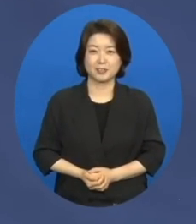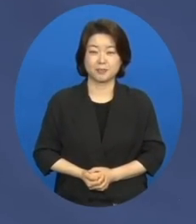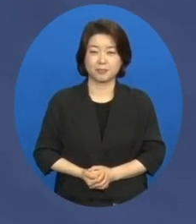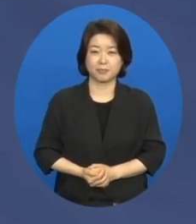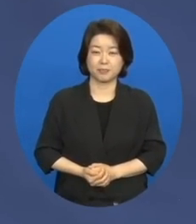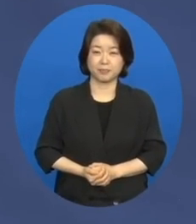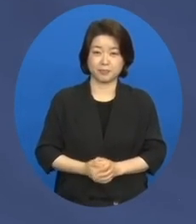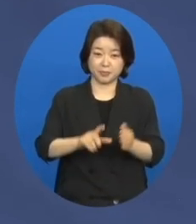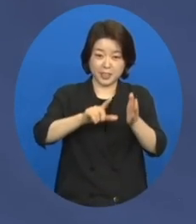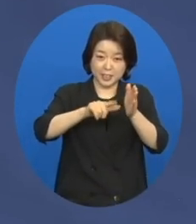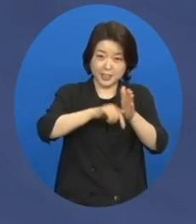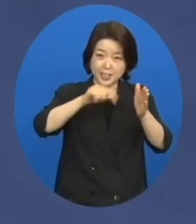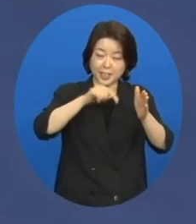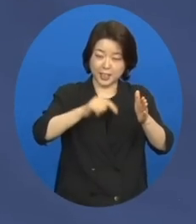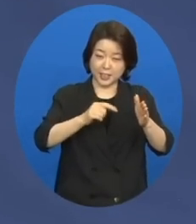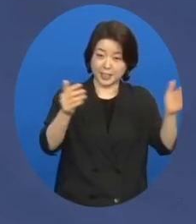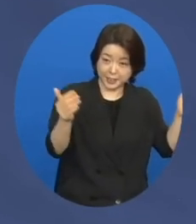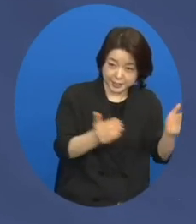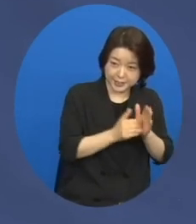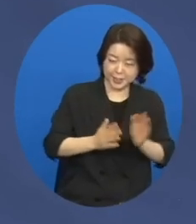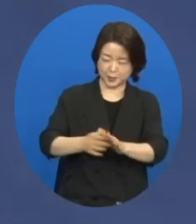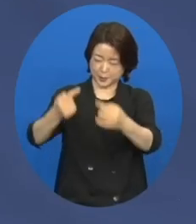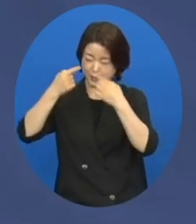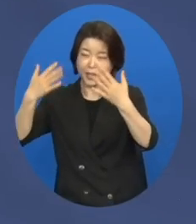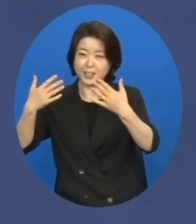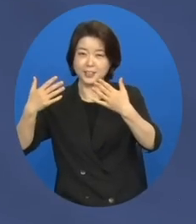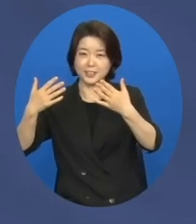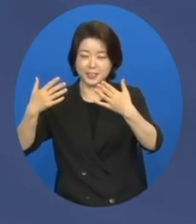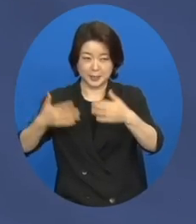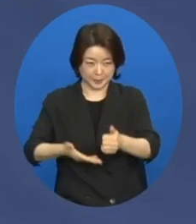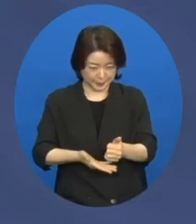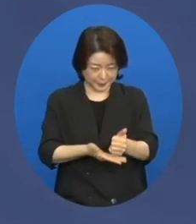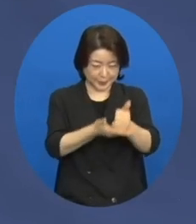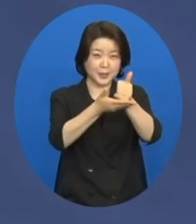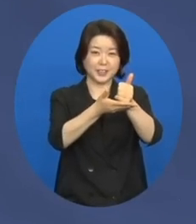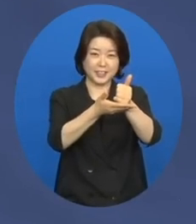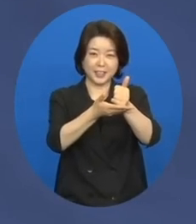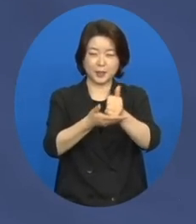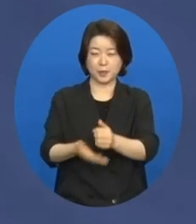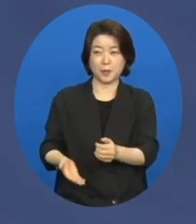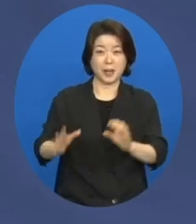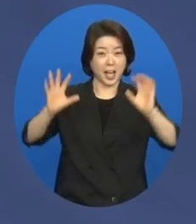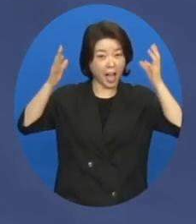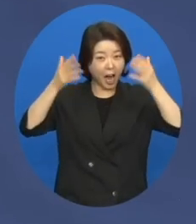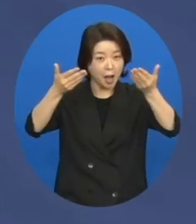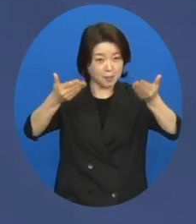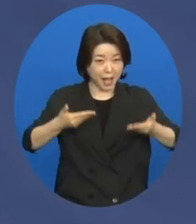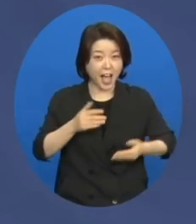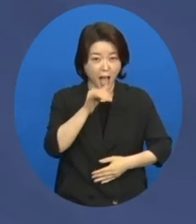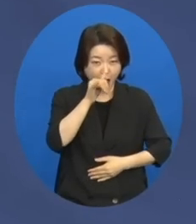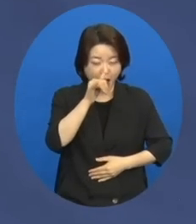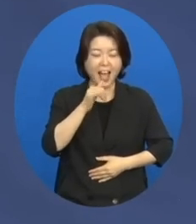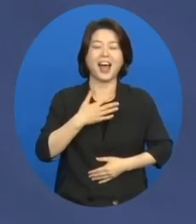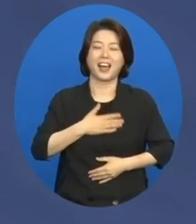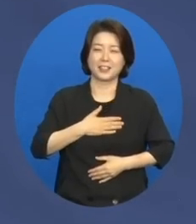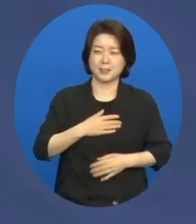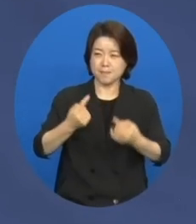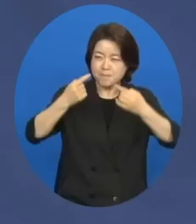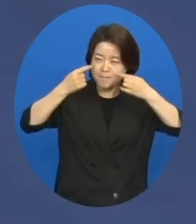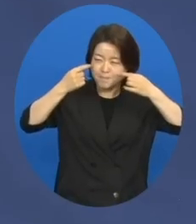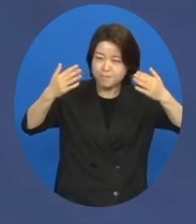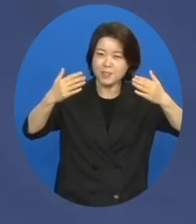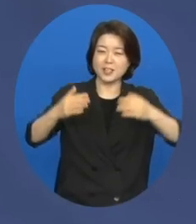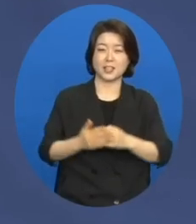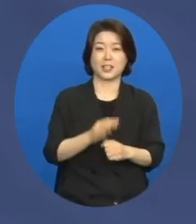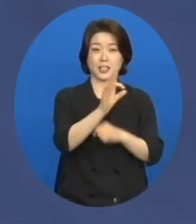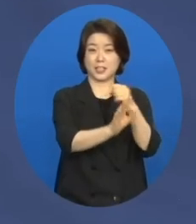시간 안에 끝내면서 확실하게 섬기라고 아마 그렇게 격려의 박수를 해주시는 줄 알고 단단히, 제가